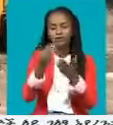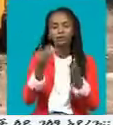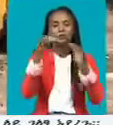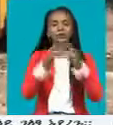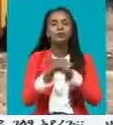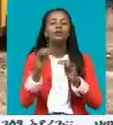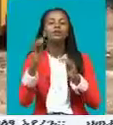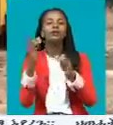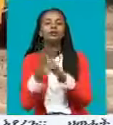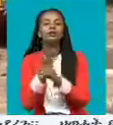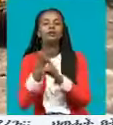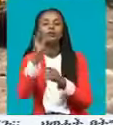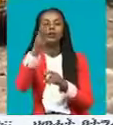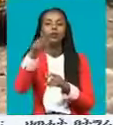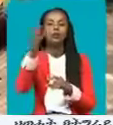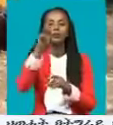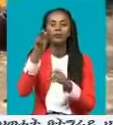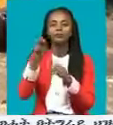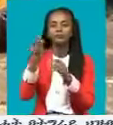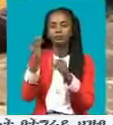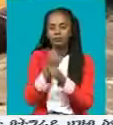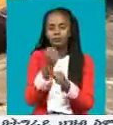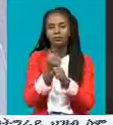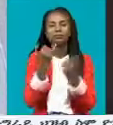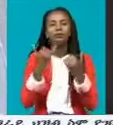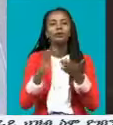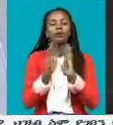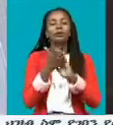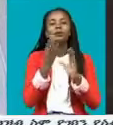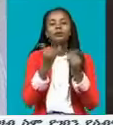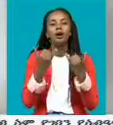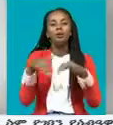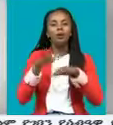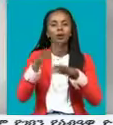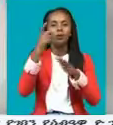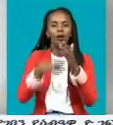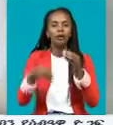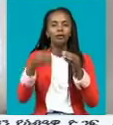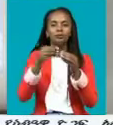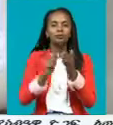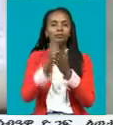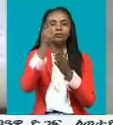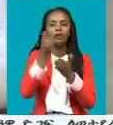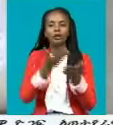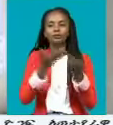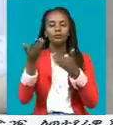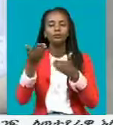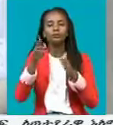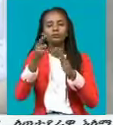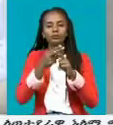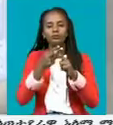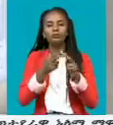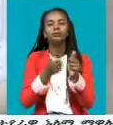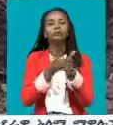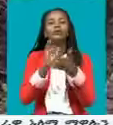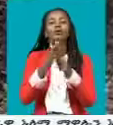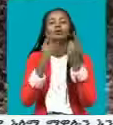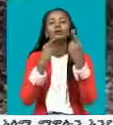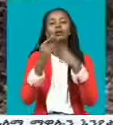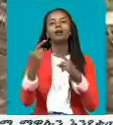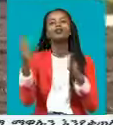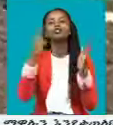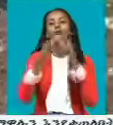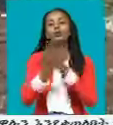የተፈጥሮ ማዳበሪያ በመጠቀም እስካሁን እያመረተ ያለ ቢሆንም አሁን ላይ የዋጋ ንረት የአቅርቦት እጥረትን እያስከተለ እንደሆነ ይነገራል።